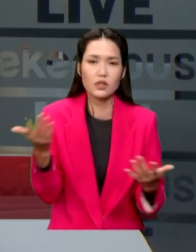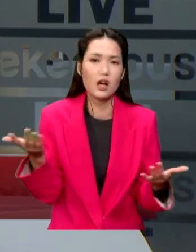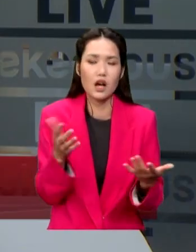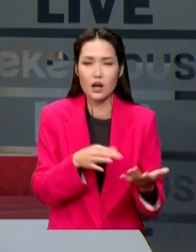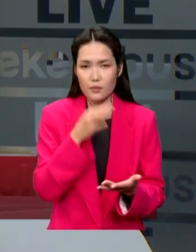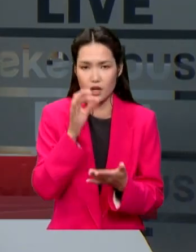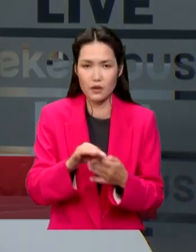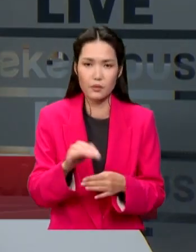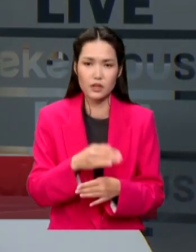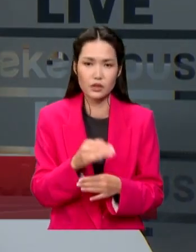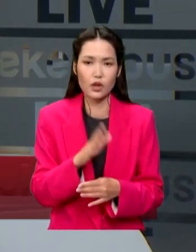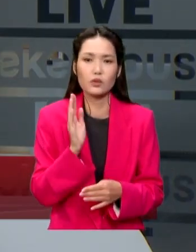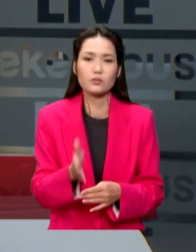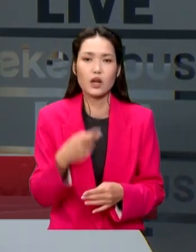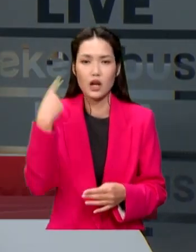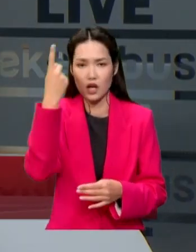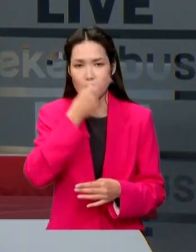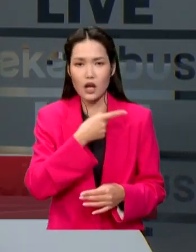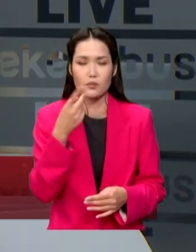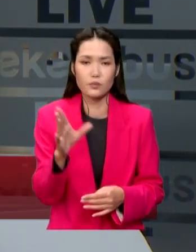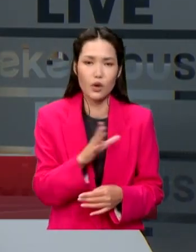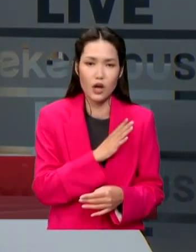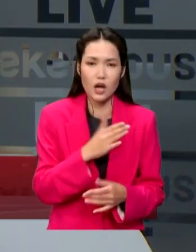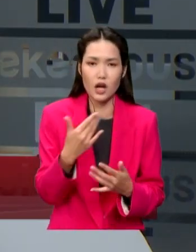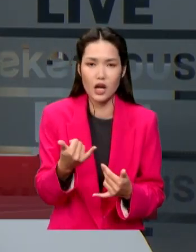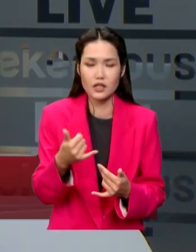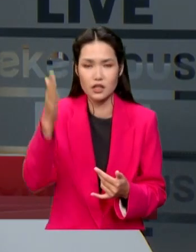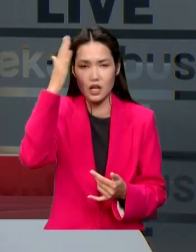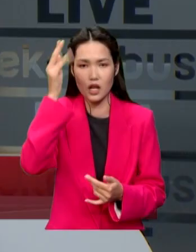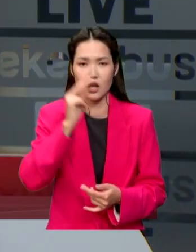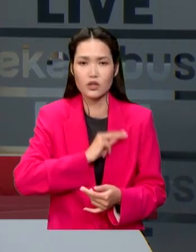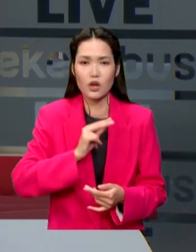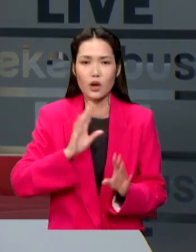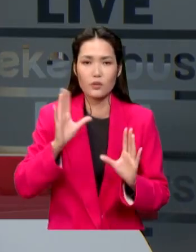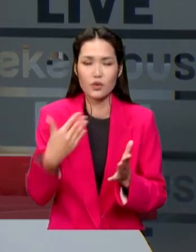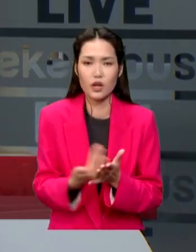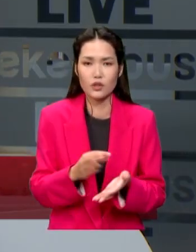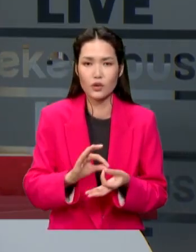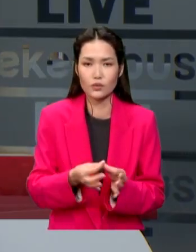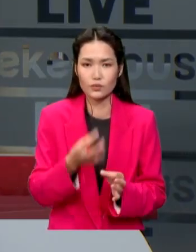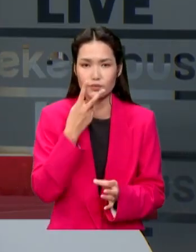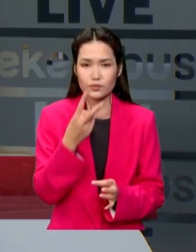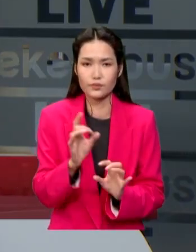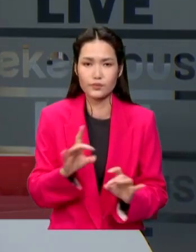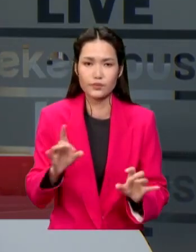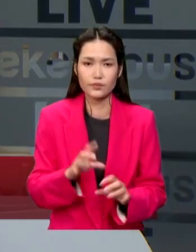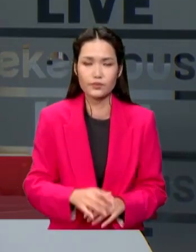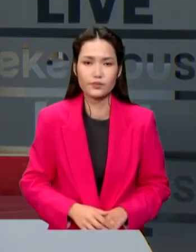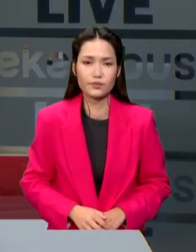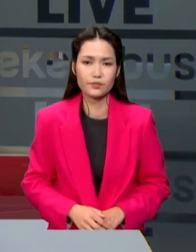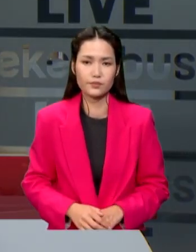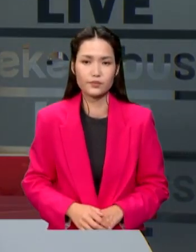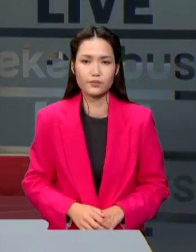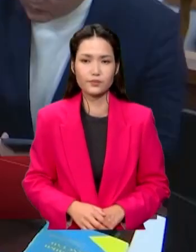айып тағылған? Араға 1 жыл салып сотқа өткен атышулы процесс жайлы толығырақ алматылық әріптесім Жадыра Омаржандыр